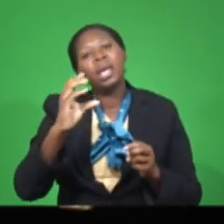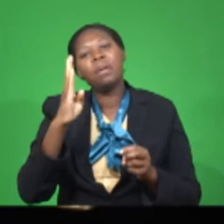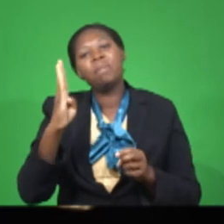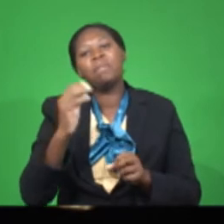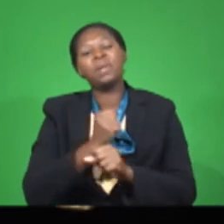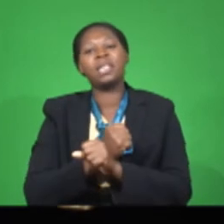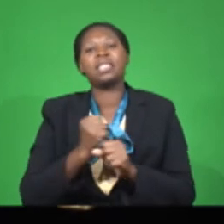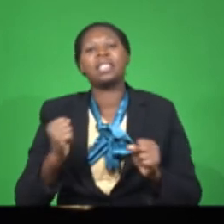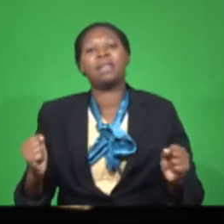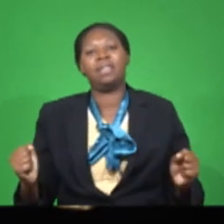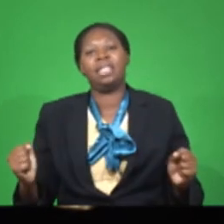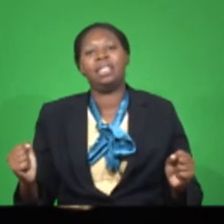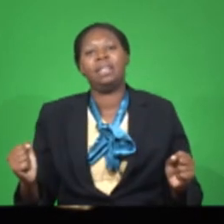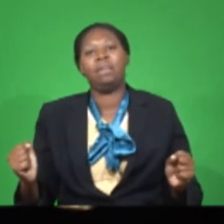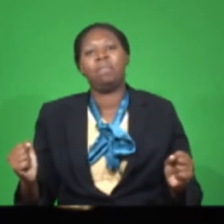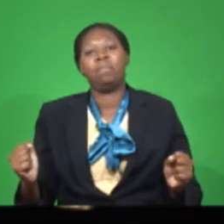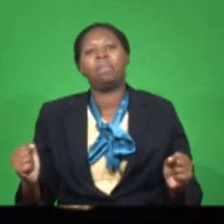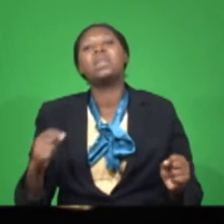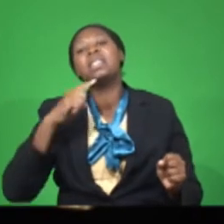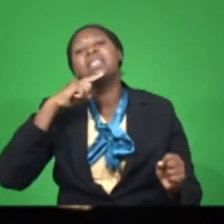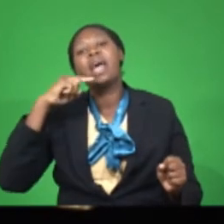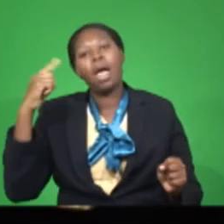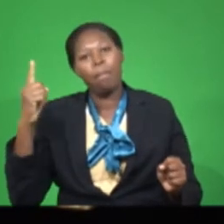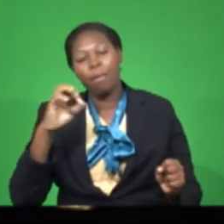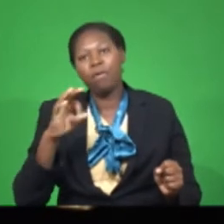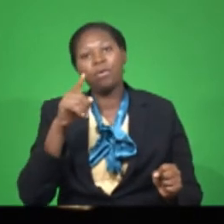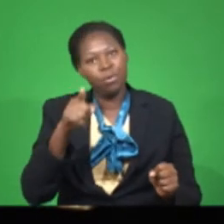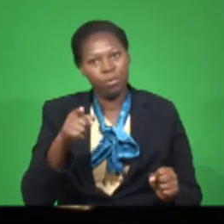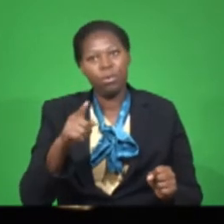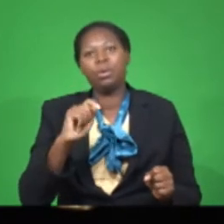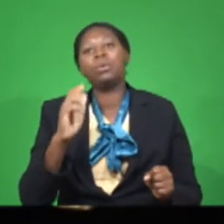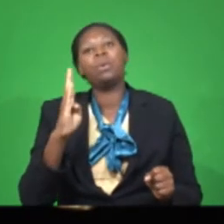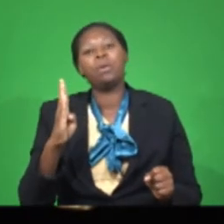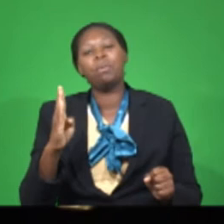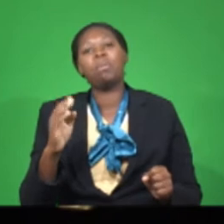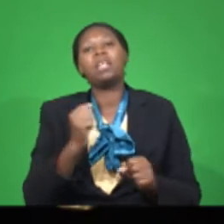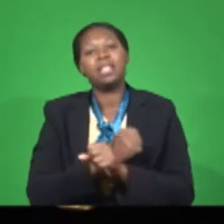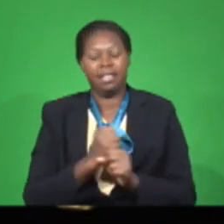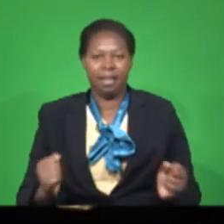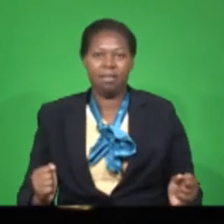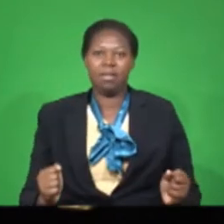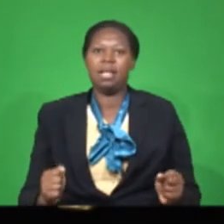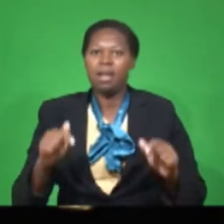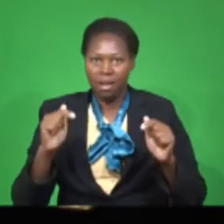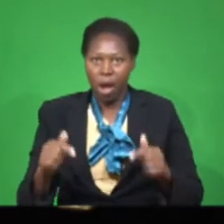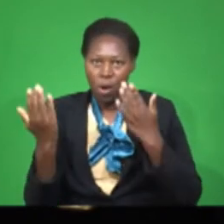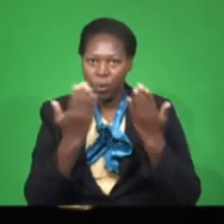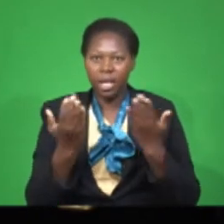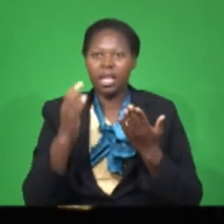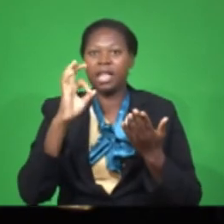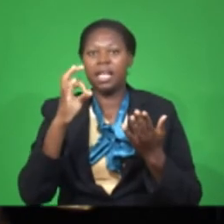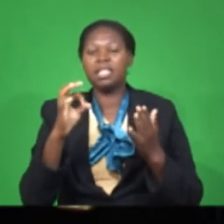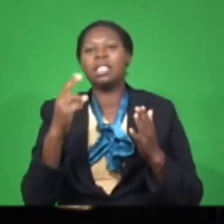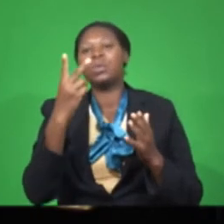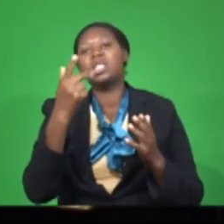kuponeswa, zviri possible. Zvisinei nechimiro chauri mukati macho. Sino kwa. Lega iti ndi kuna Genesis 27, verse 19.